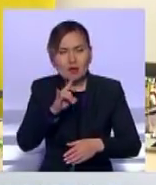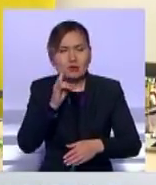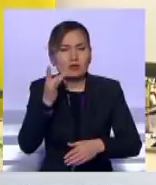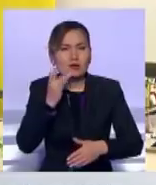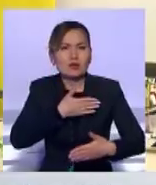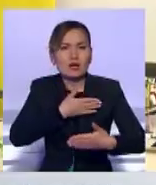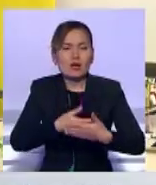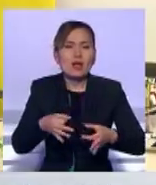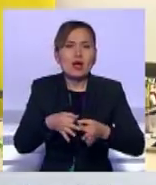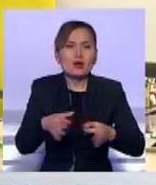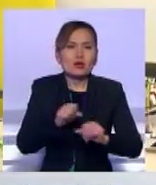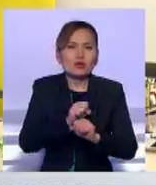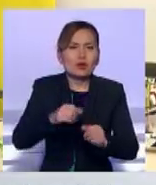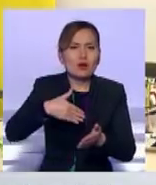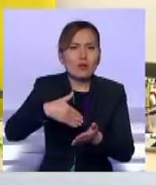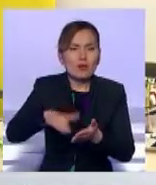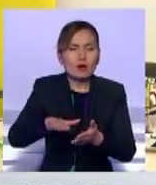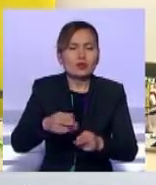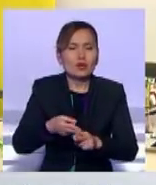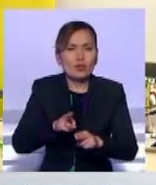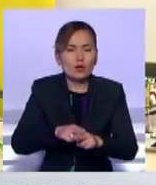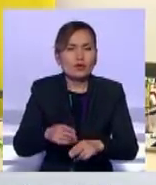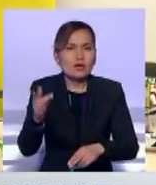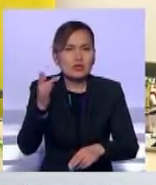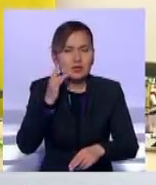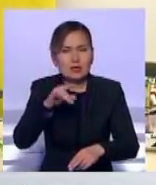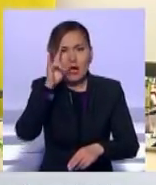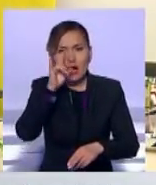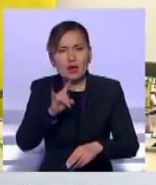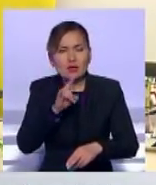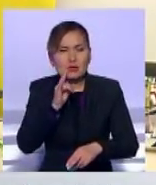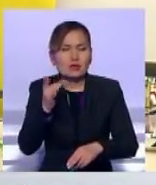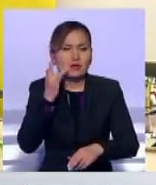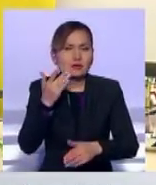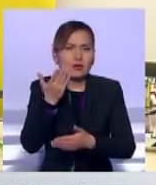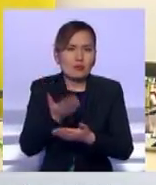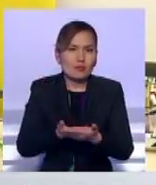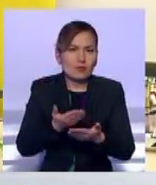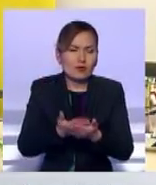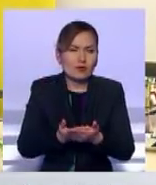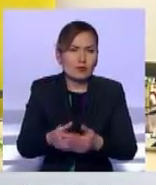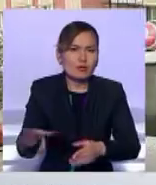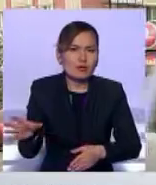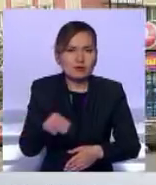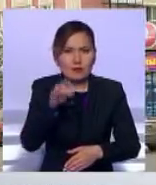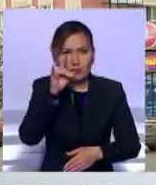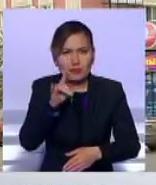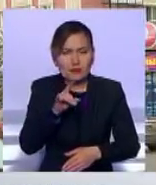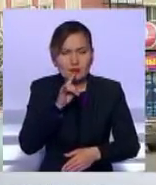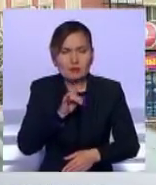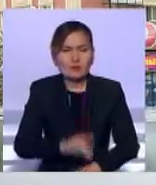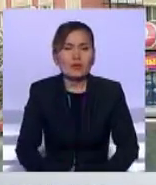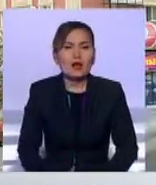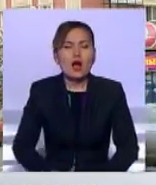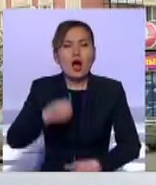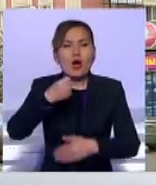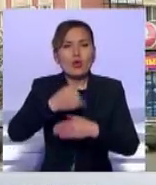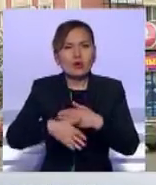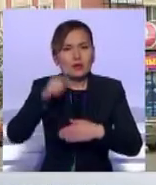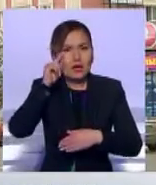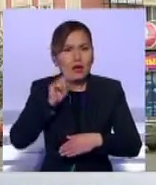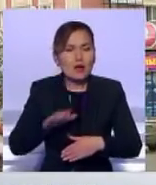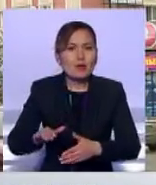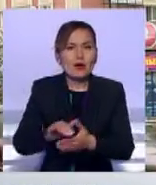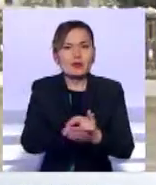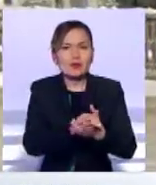қарудан бас тарту және жаппай қырып жою қаруынан бос қауіпсіз аймақтар құру бастамаларын ұсынған болатын. Жалпы Орталық Азиядағы